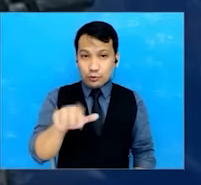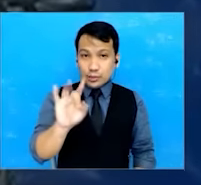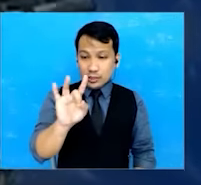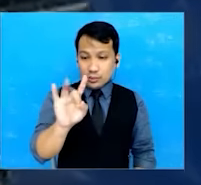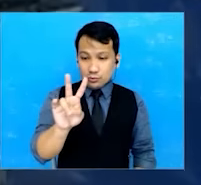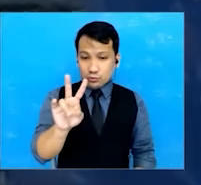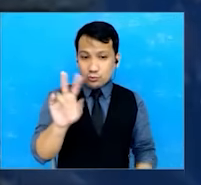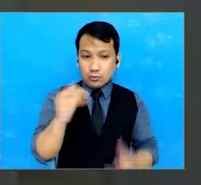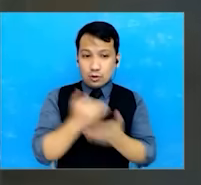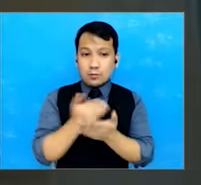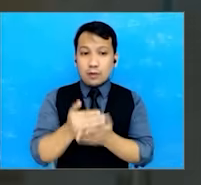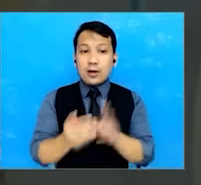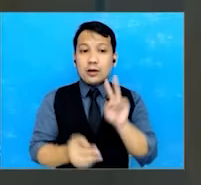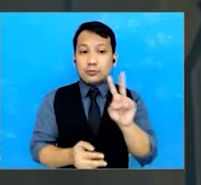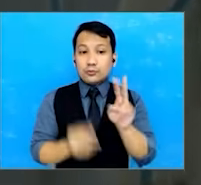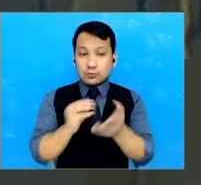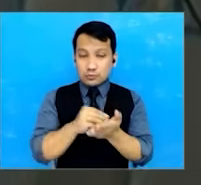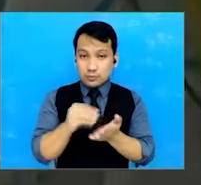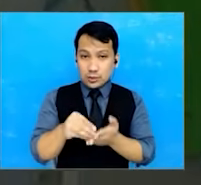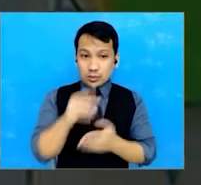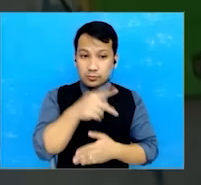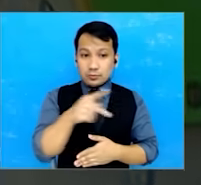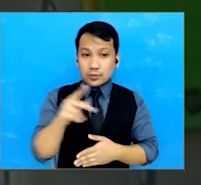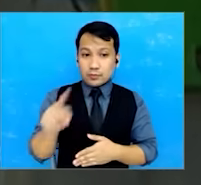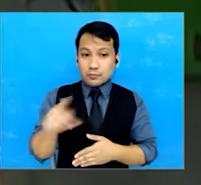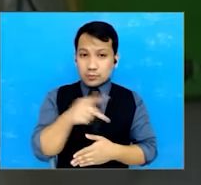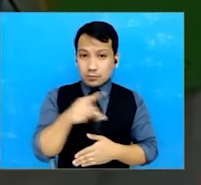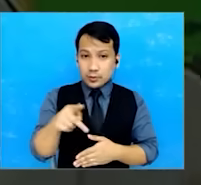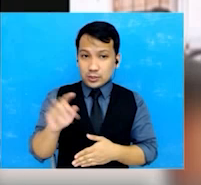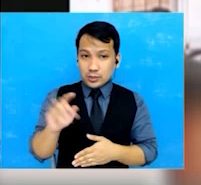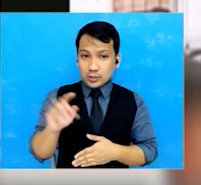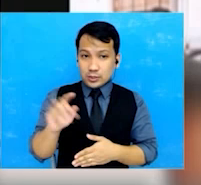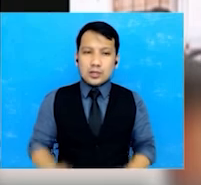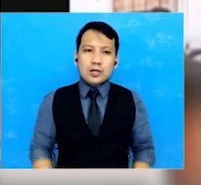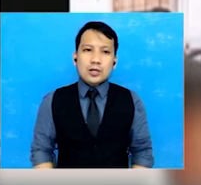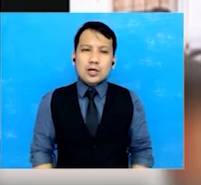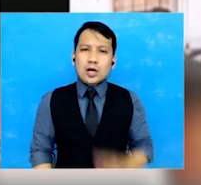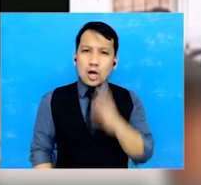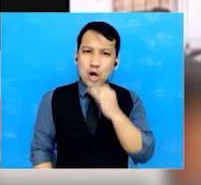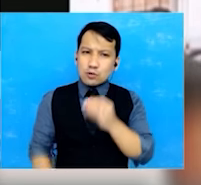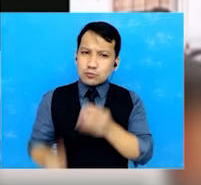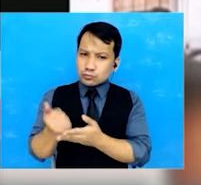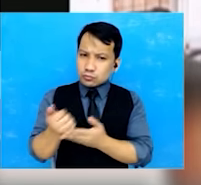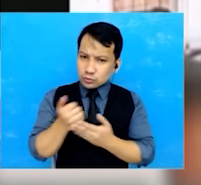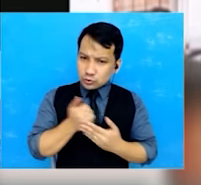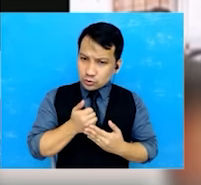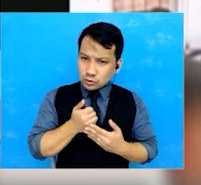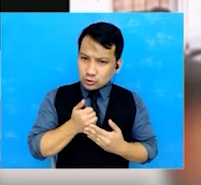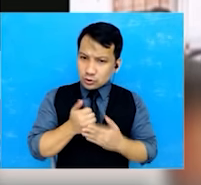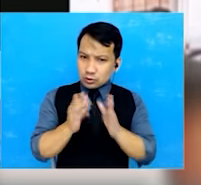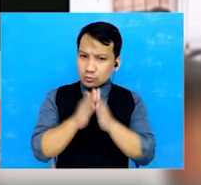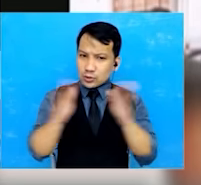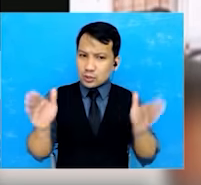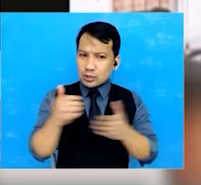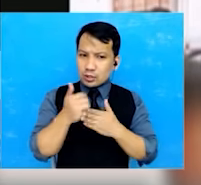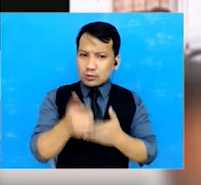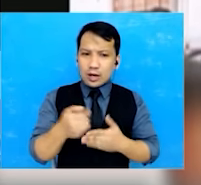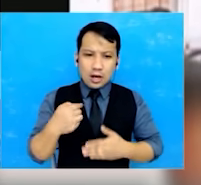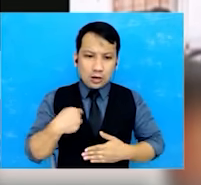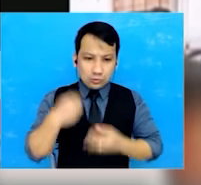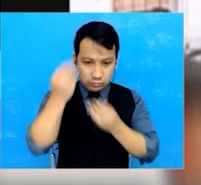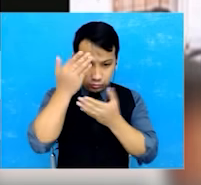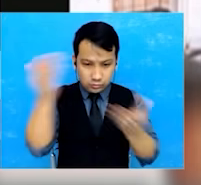para sa 2 milyong PPE sets. Humingi din po ako ng tulong. Itong project na to, itong malaki, humingi po ako ng tulong kay Mr. Michael